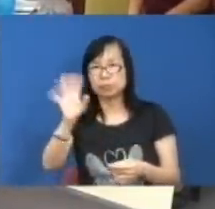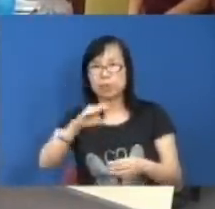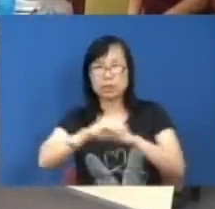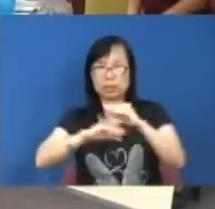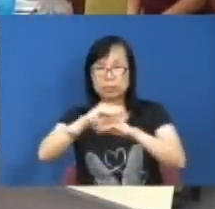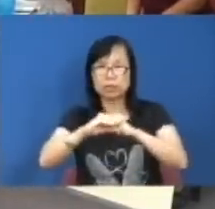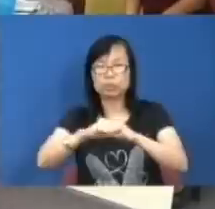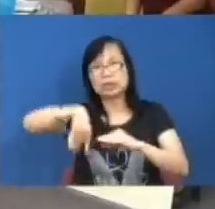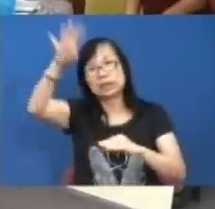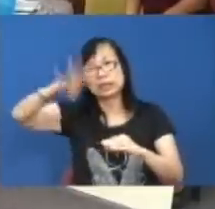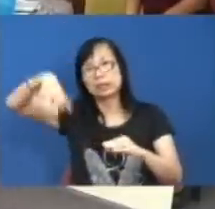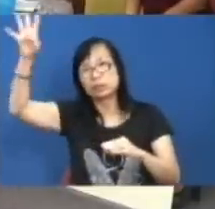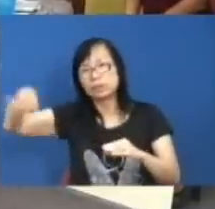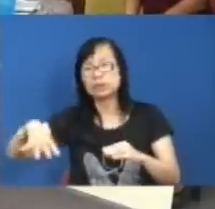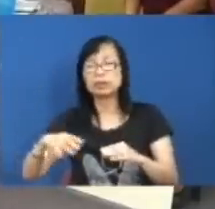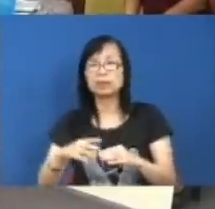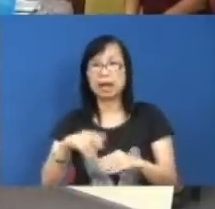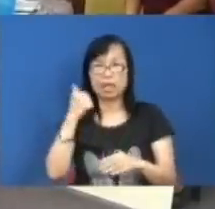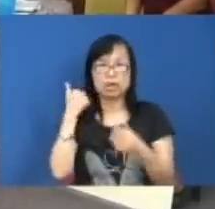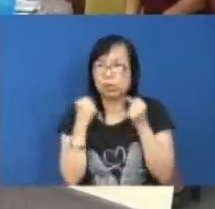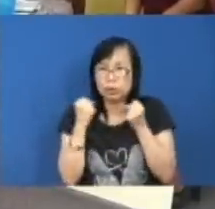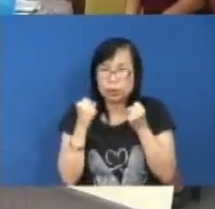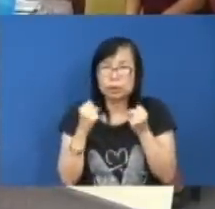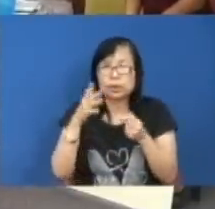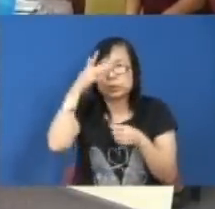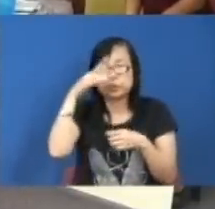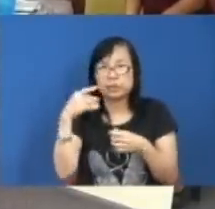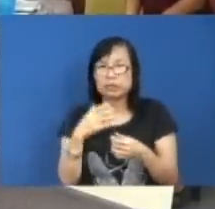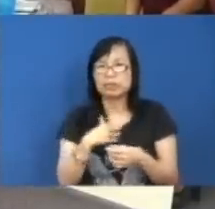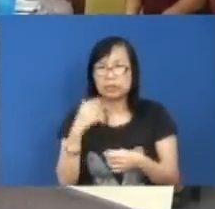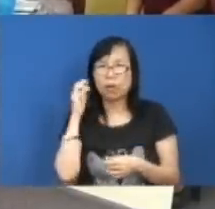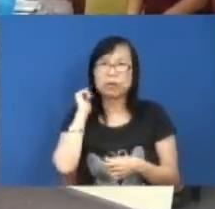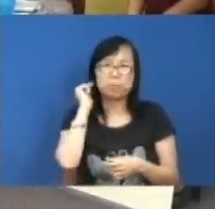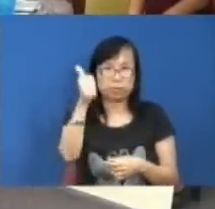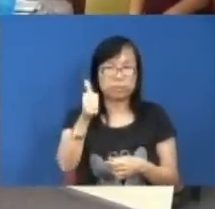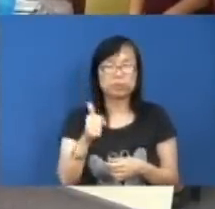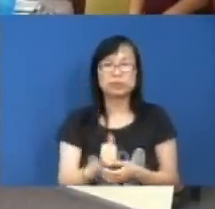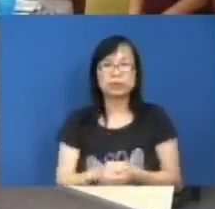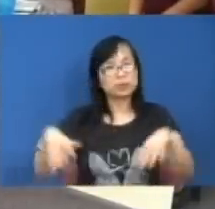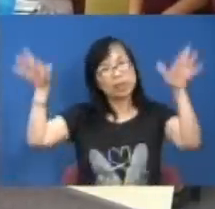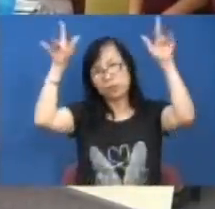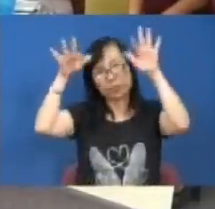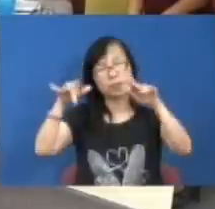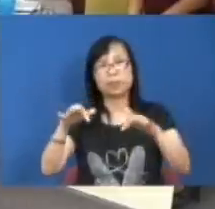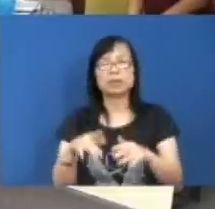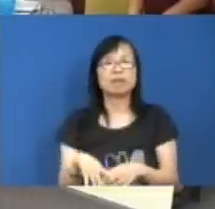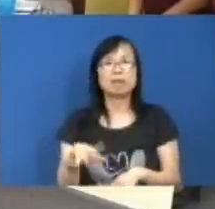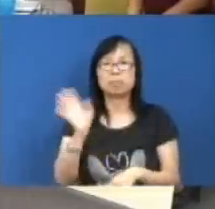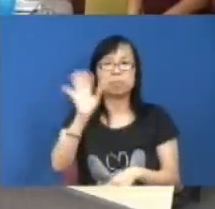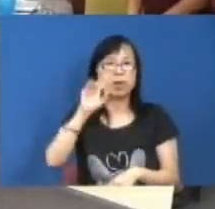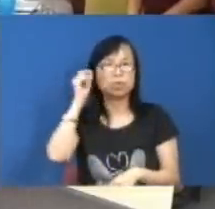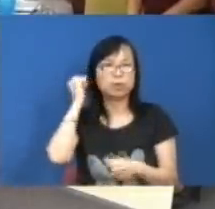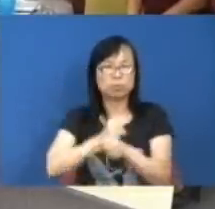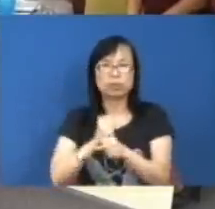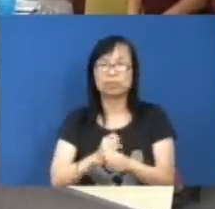程特別又有油漆呢，就真的是冬天秋天的時候做的最理想，如果一到雨季就真的什麼都不用做。 不